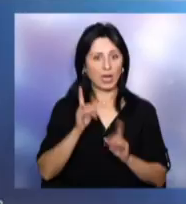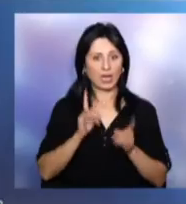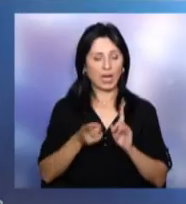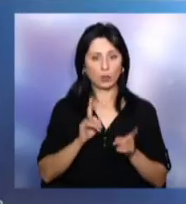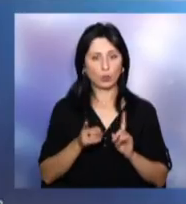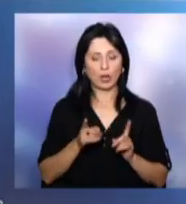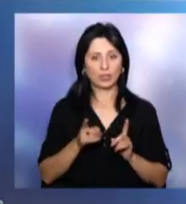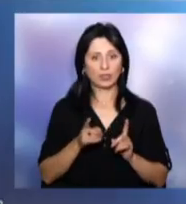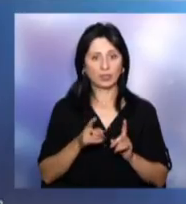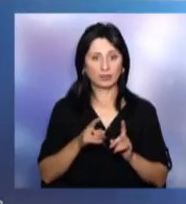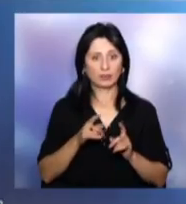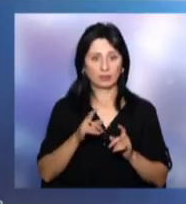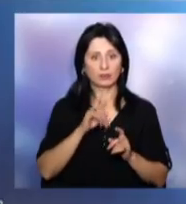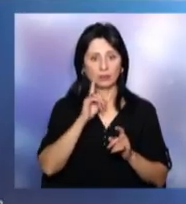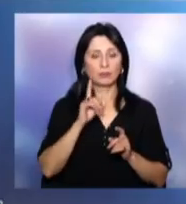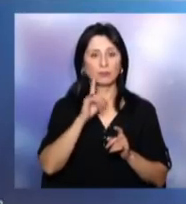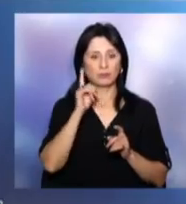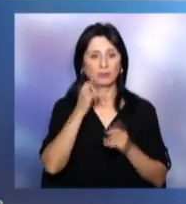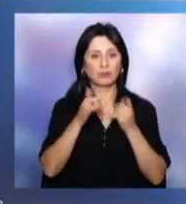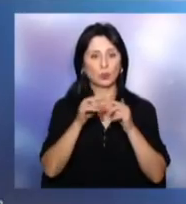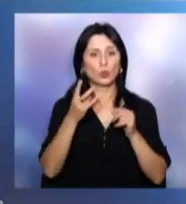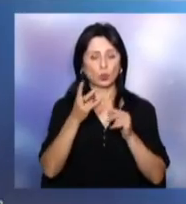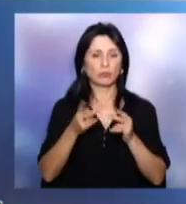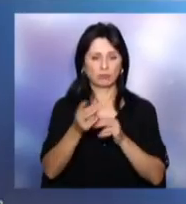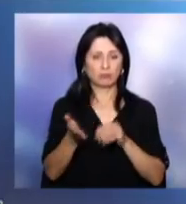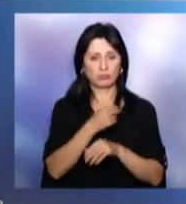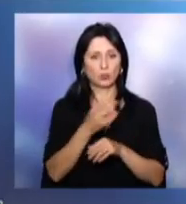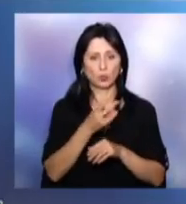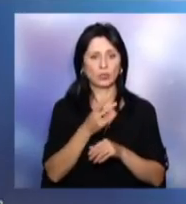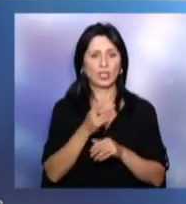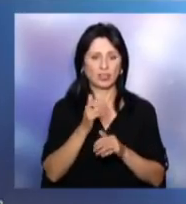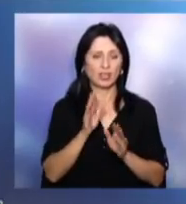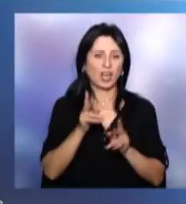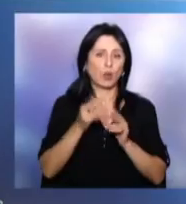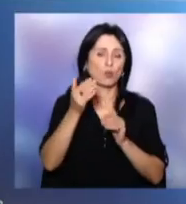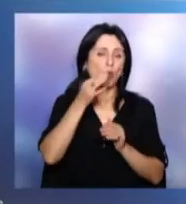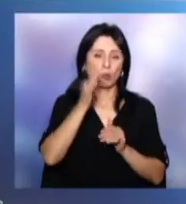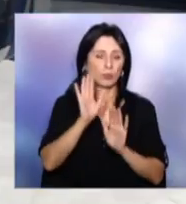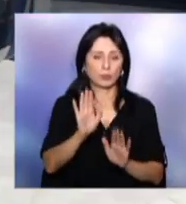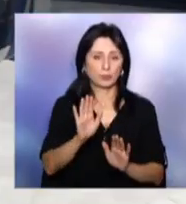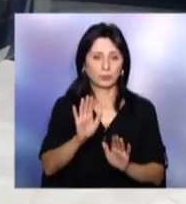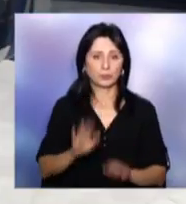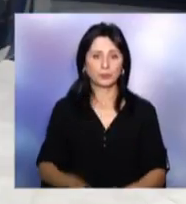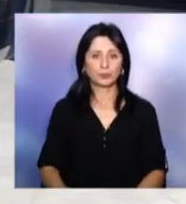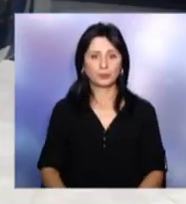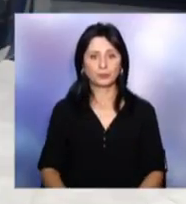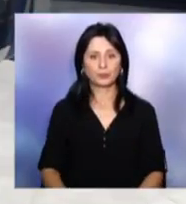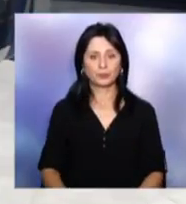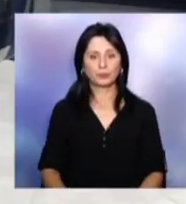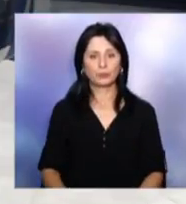რეალურად ასეთი ნაღვლის ბუშტი მაინც მოსაშორებელი ხდება ხოლმე ხშირ შემთხვევაში. ეს ქირურგების კომპეტენცია, ჩვენ არ საუბრობთ.